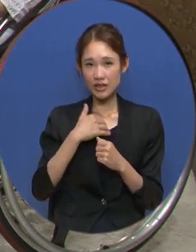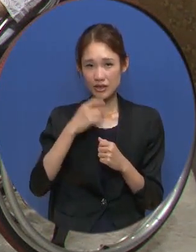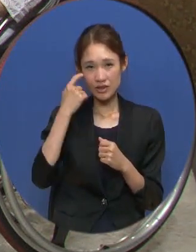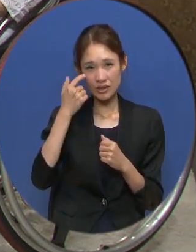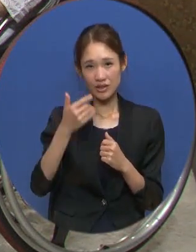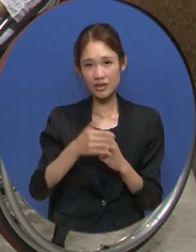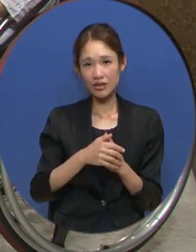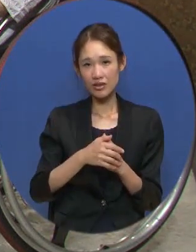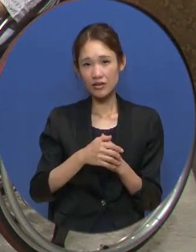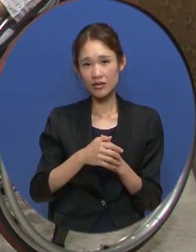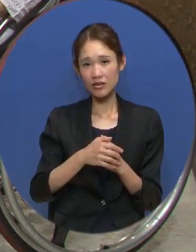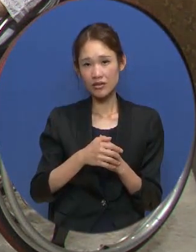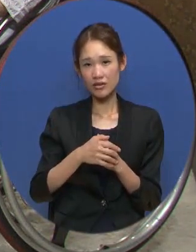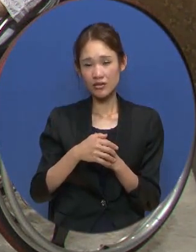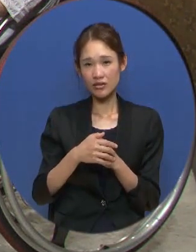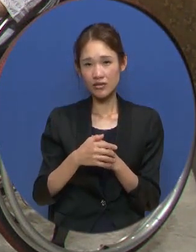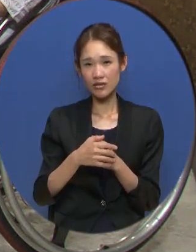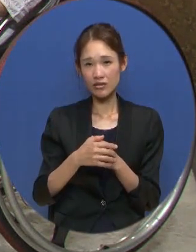좀 알 수 있을까요?